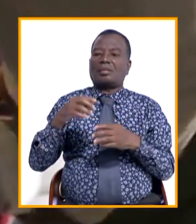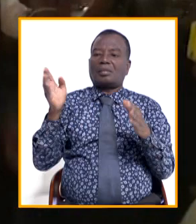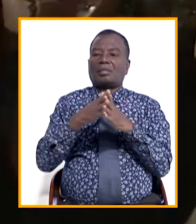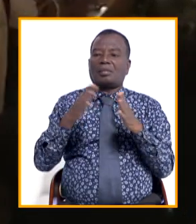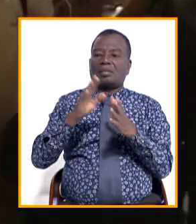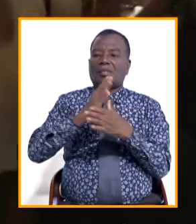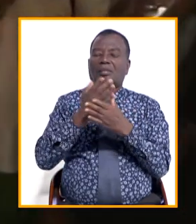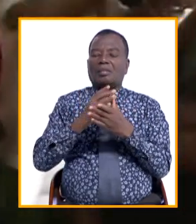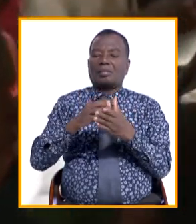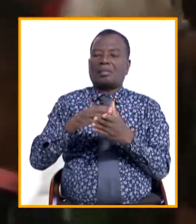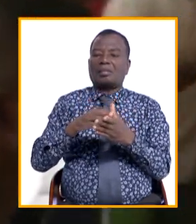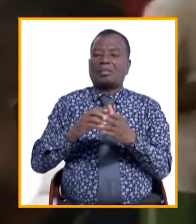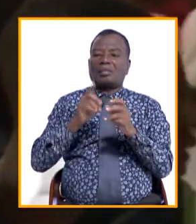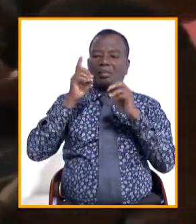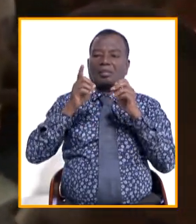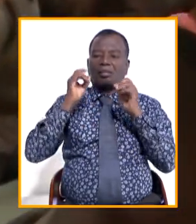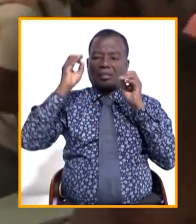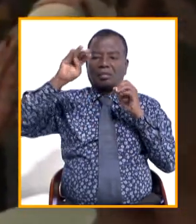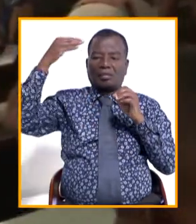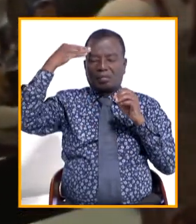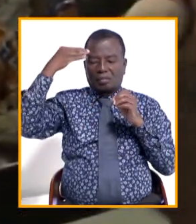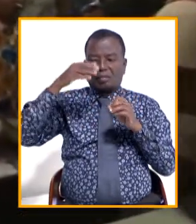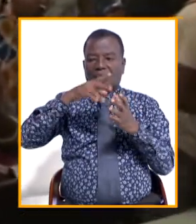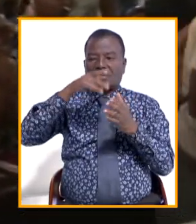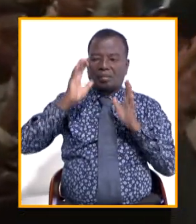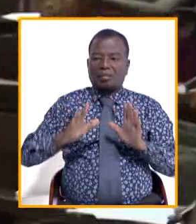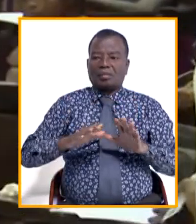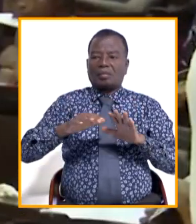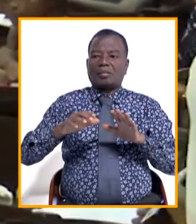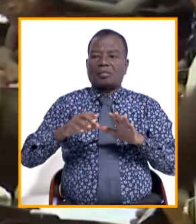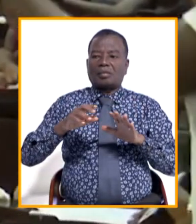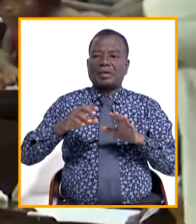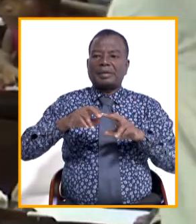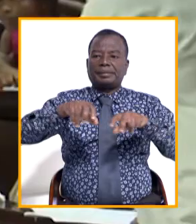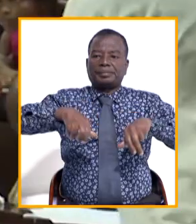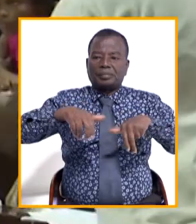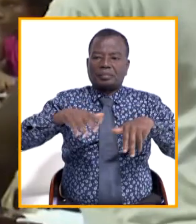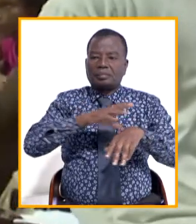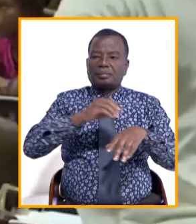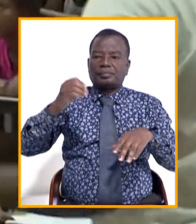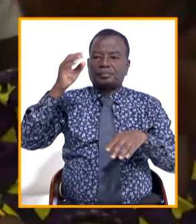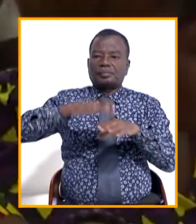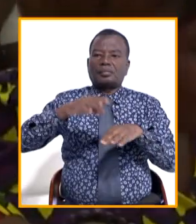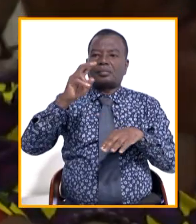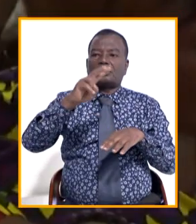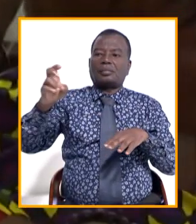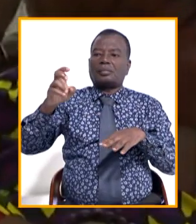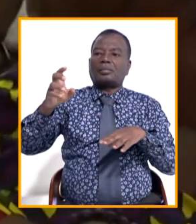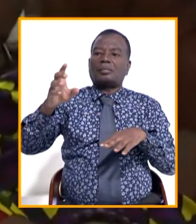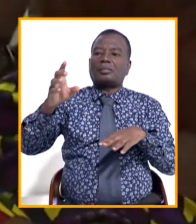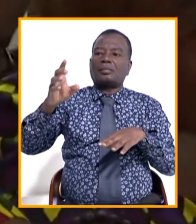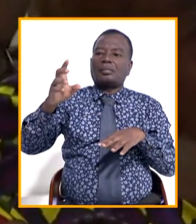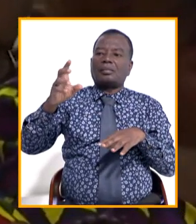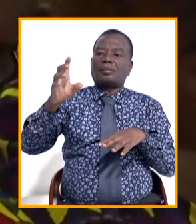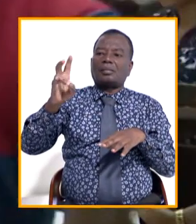rencontre entre Adama Diawara et les étudiants en faculté scientifique. Sur un effectif de 273